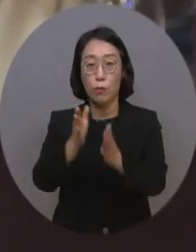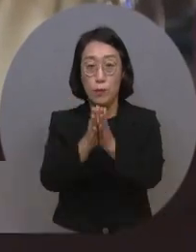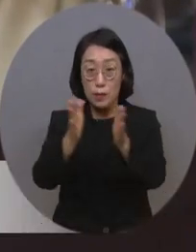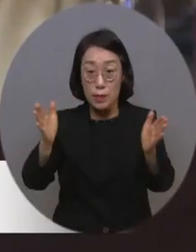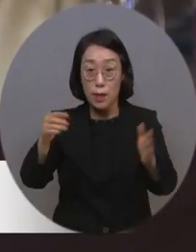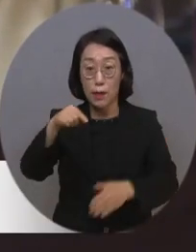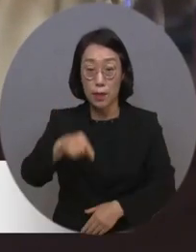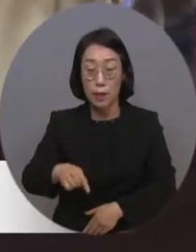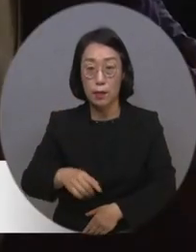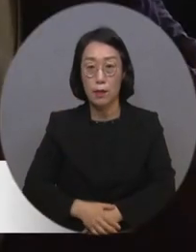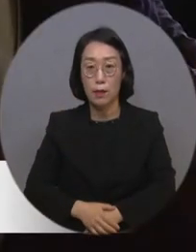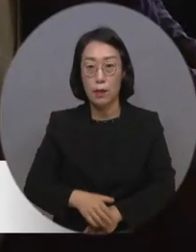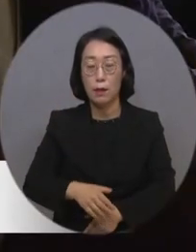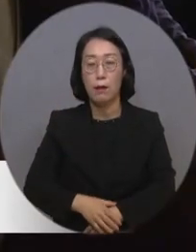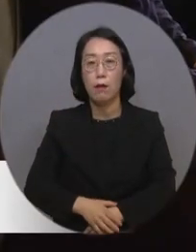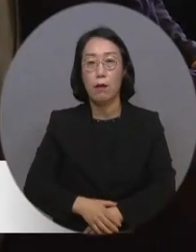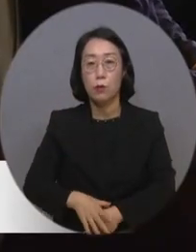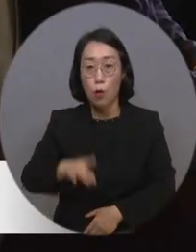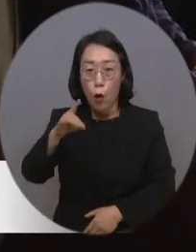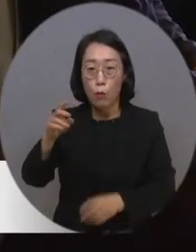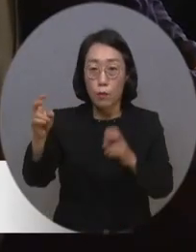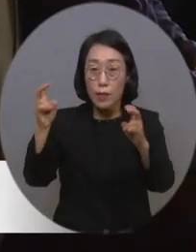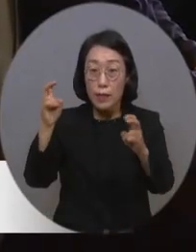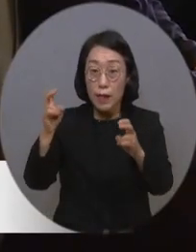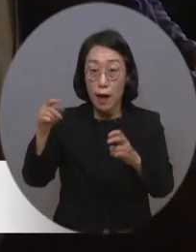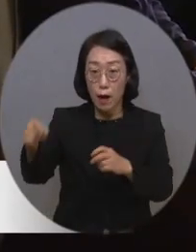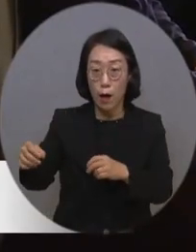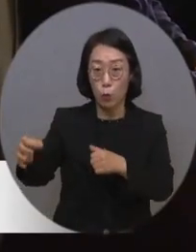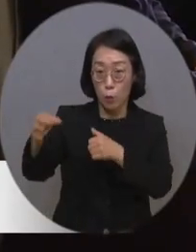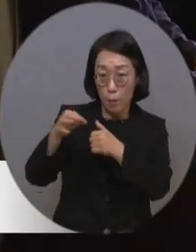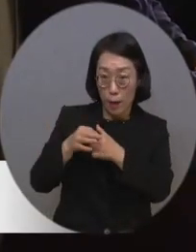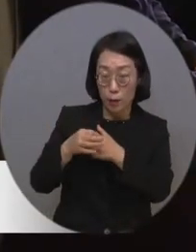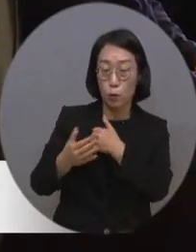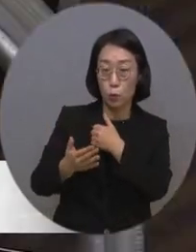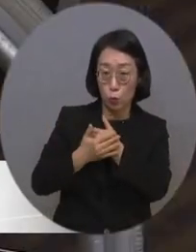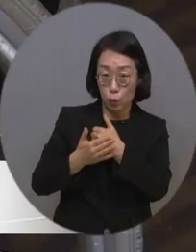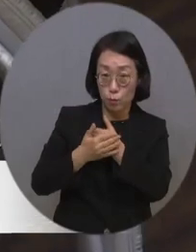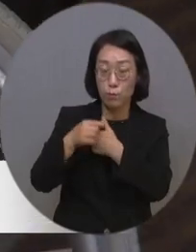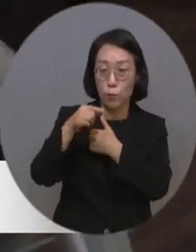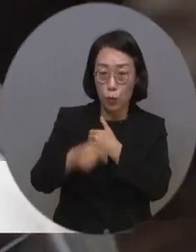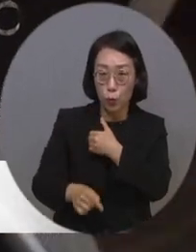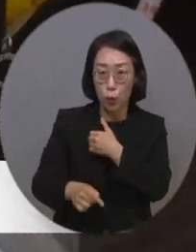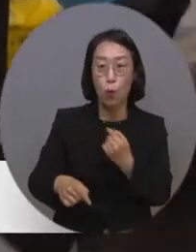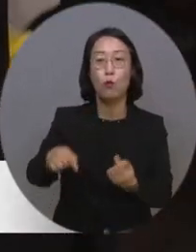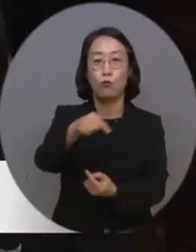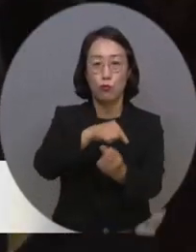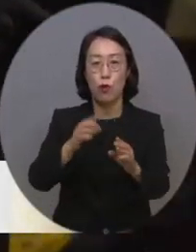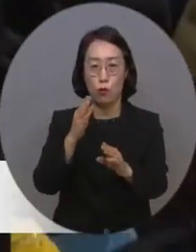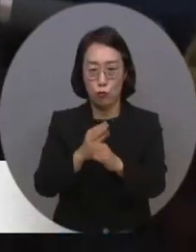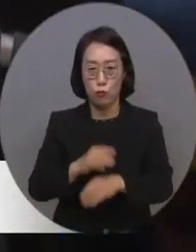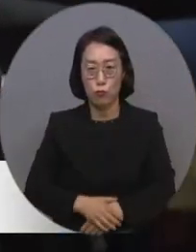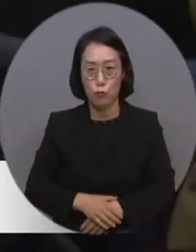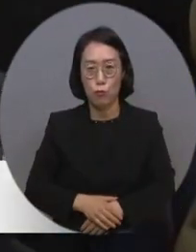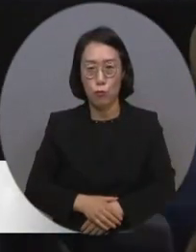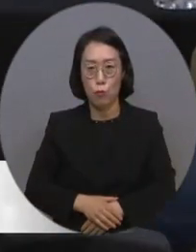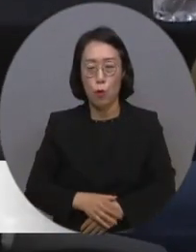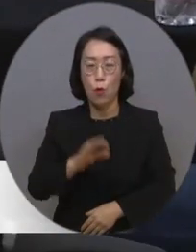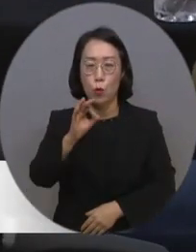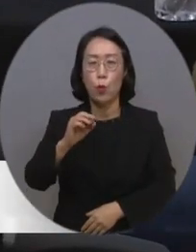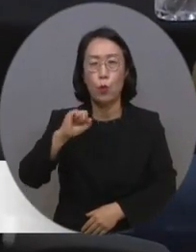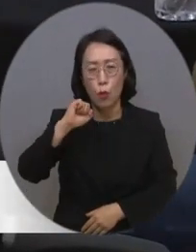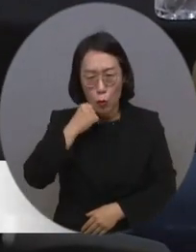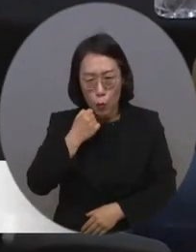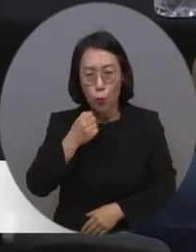초록여행은 그린라이트가 기아의 지정 기부를 통해 운영 중인 사업입니다. 경제적 여건이나 이동에 어려움을 겪고